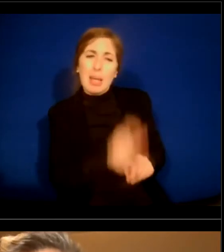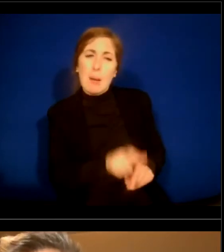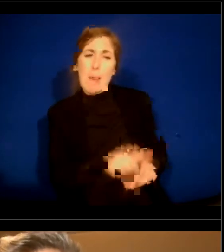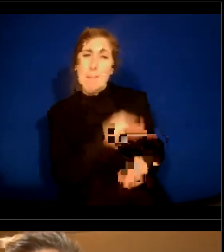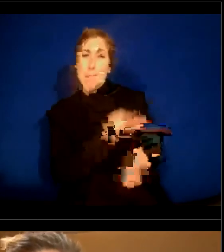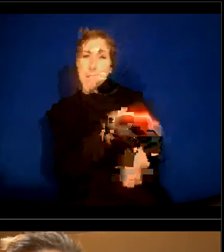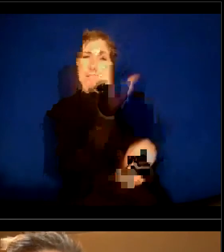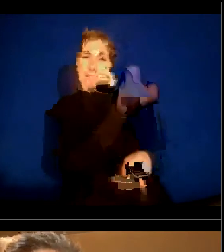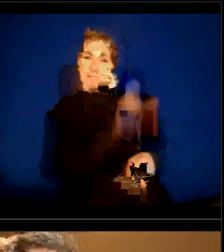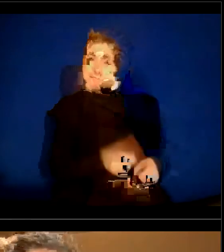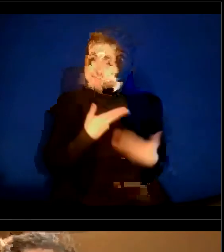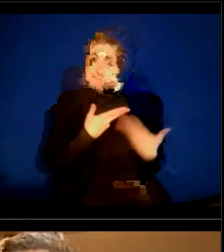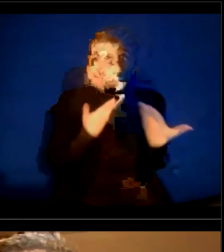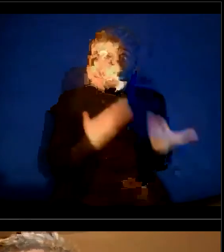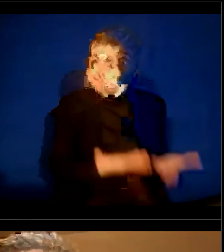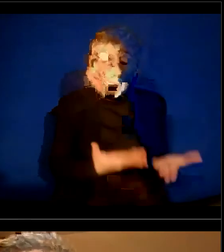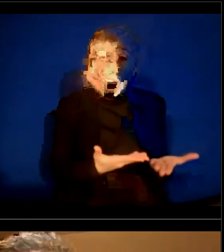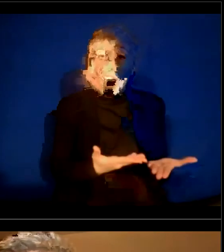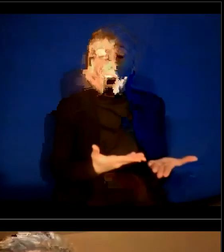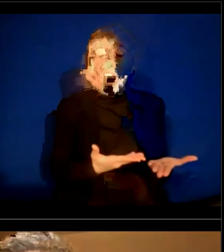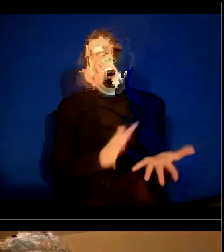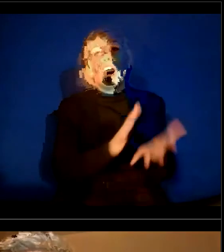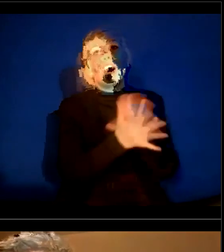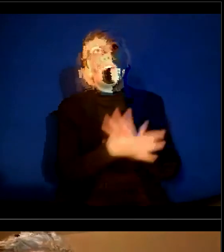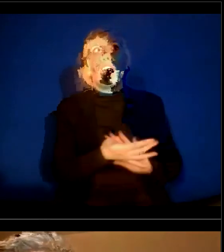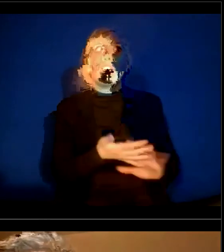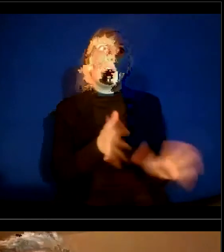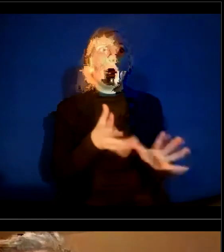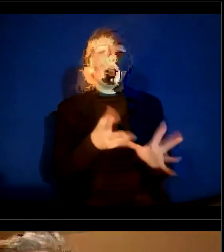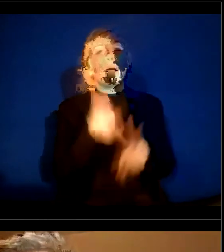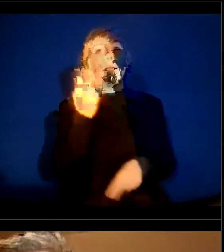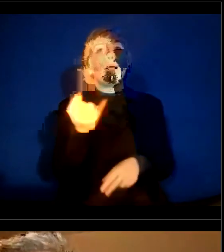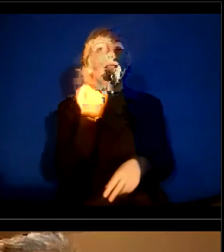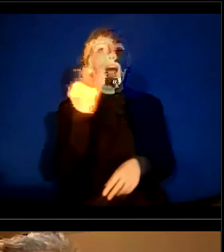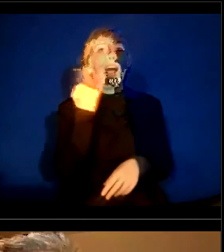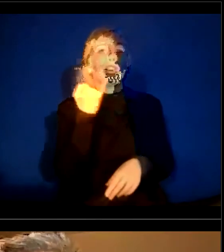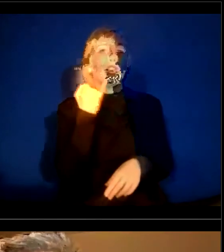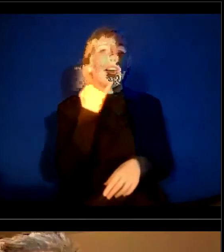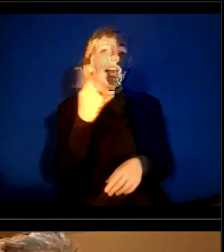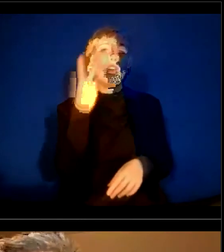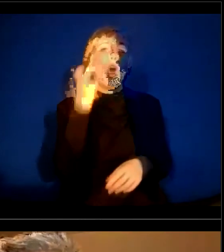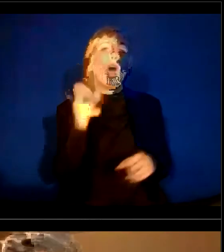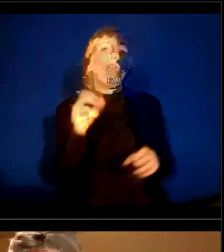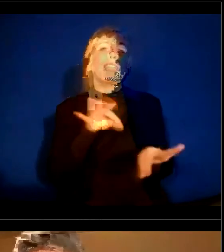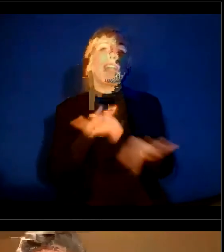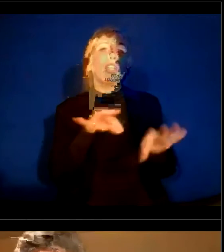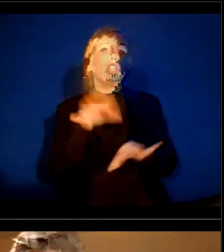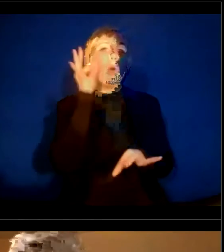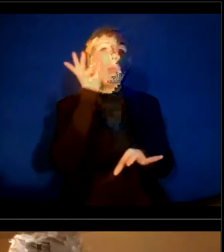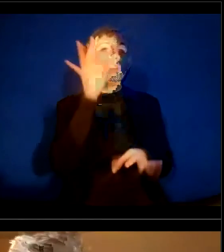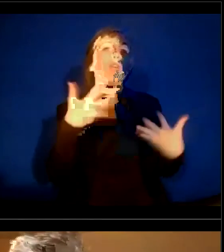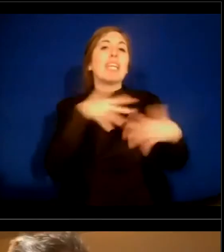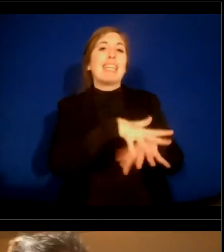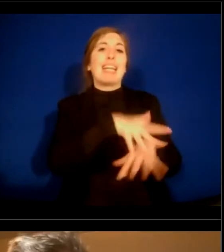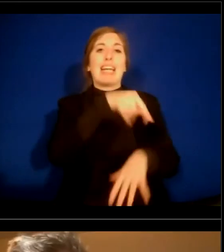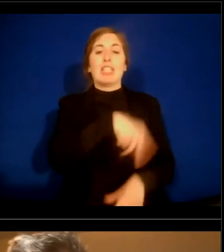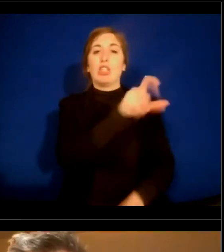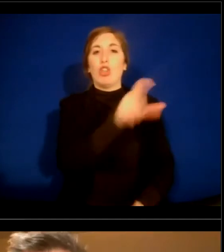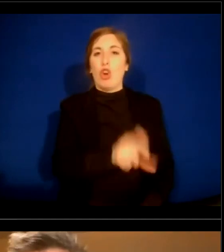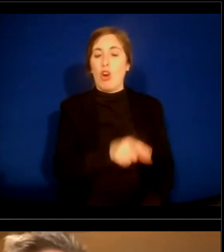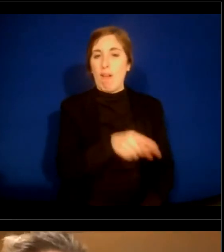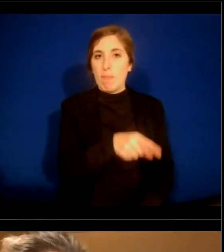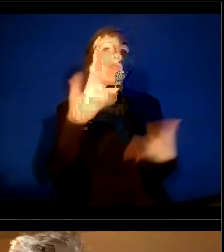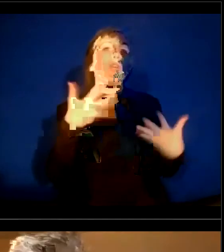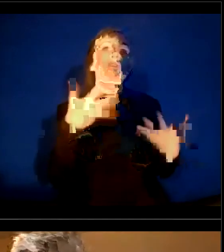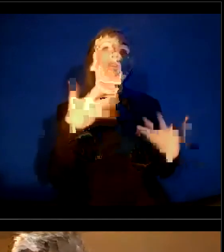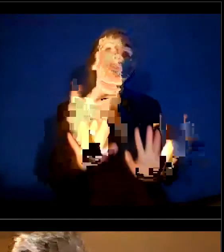poter iniziare una risposta, ecco. Una tipologia di persone, anche il costo sociale della traumatizzazione, no, delle